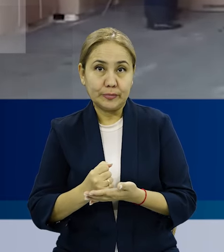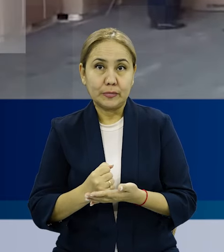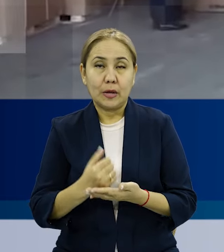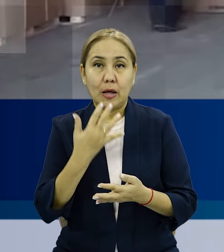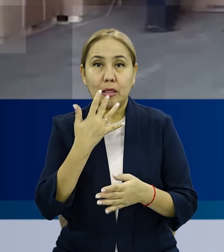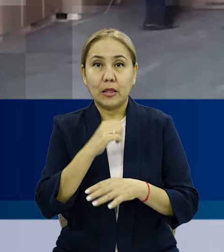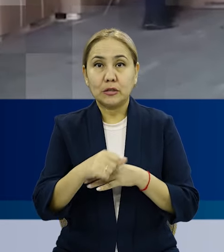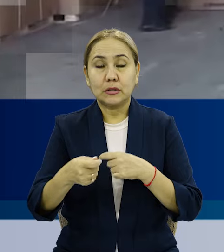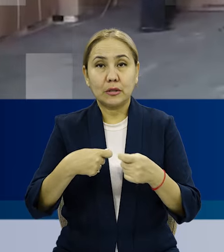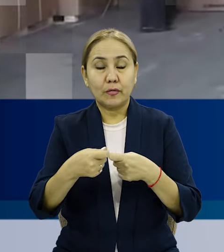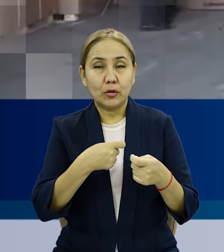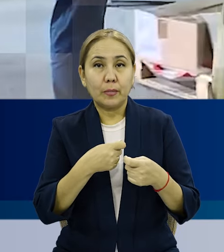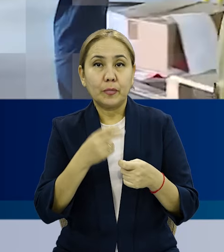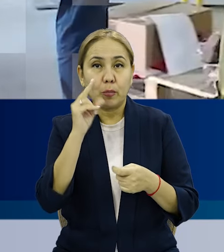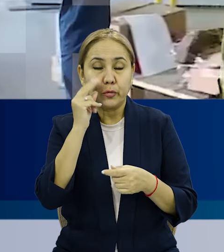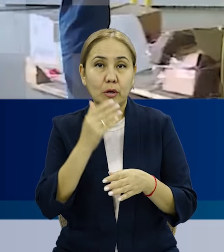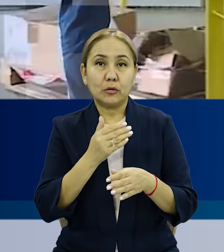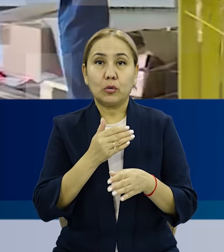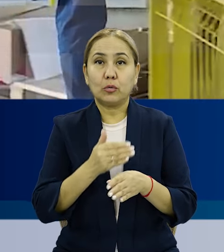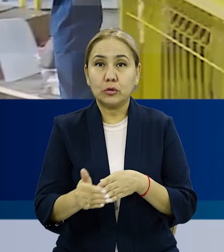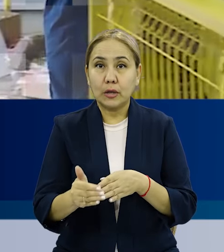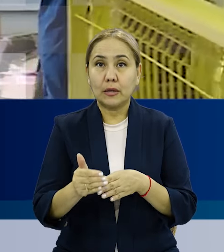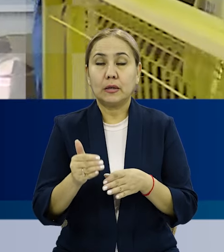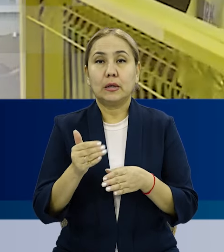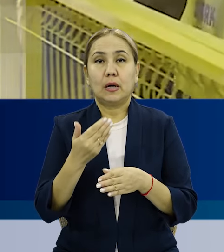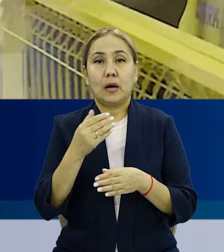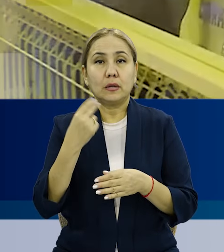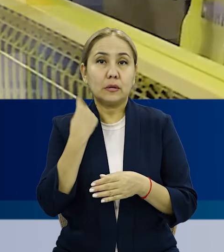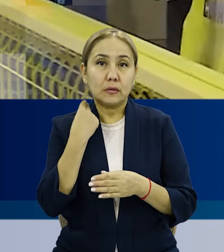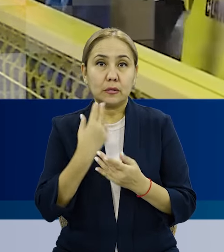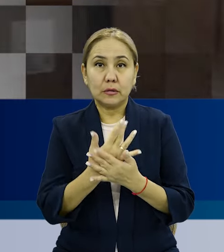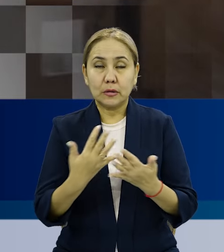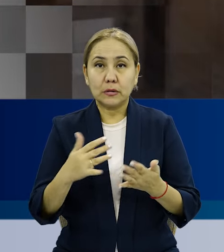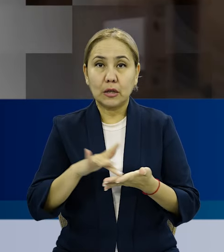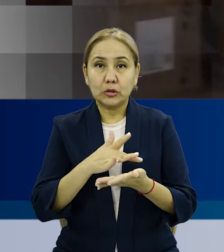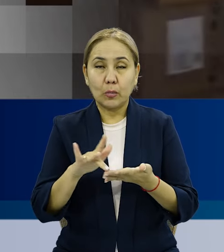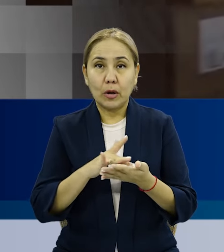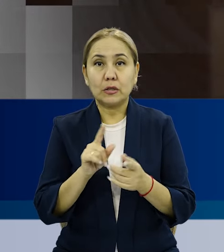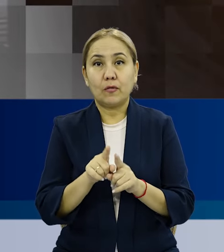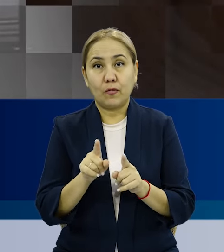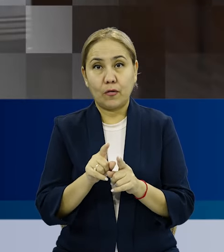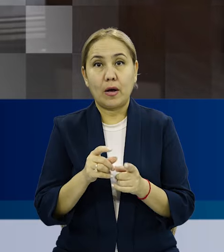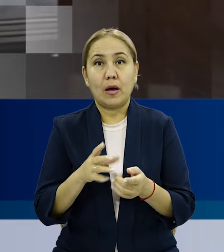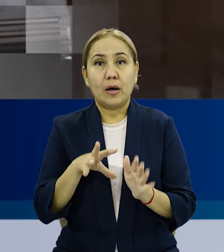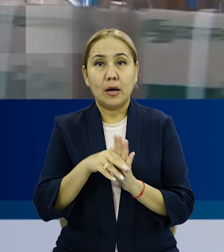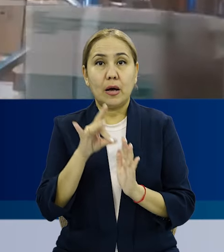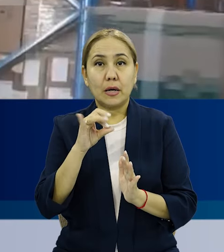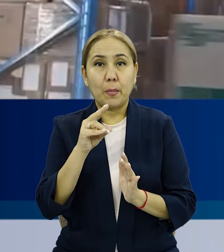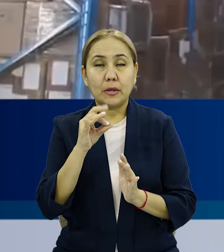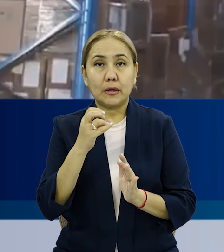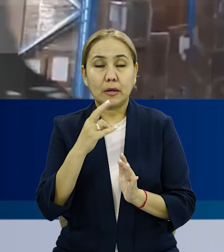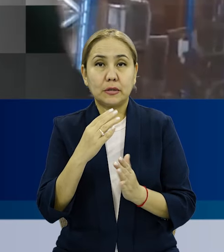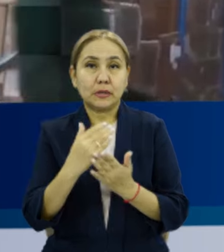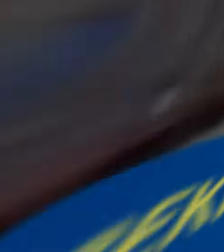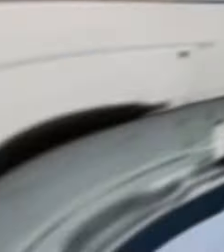Tashqi savdo operatsiyalarida muddati o'tgan debitor va kreditor qarzdorliklarini hisoblash hamda aktivlarni repatriatsiya qilish